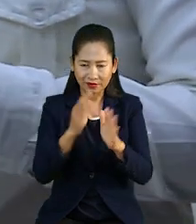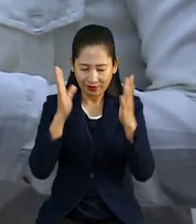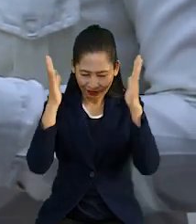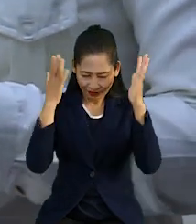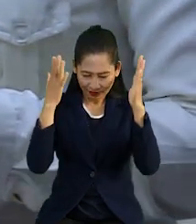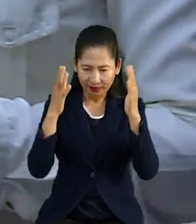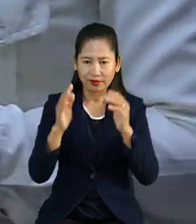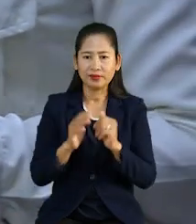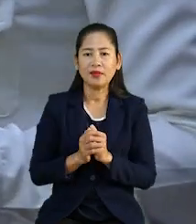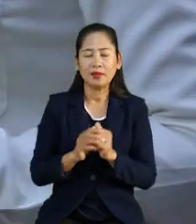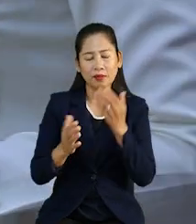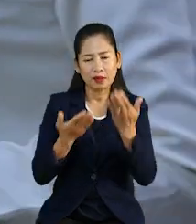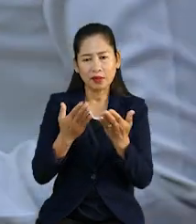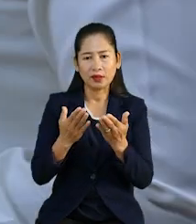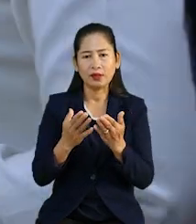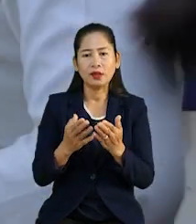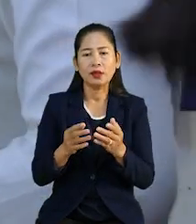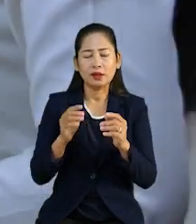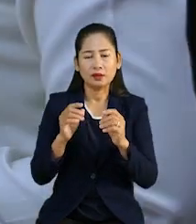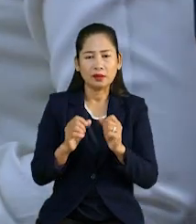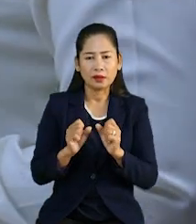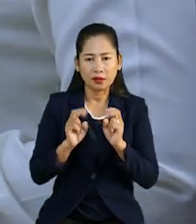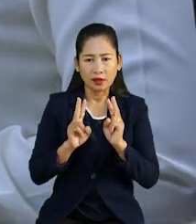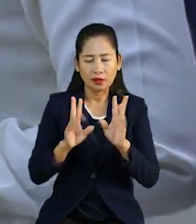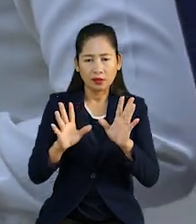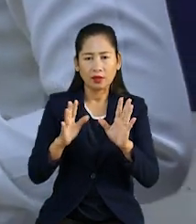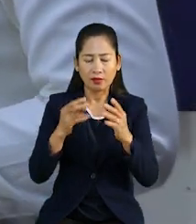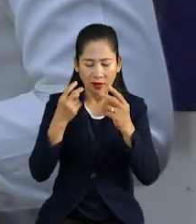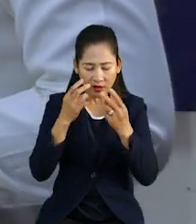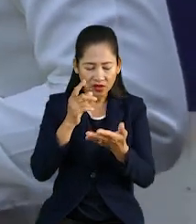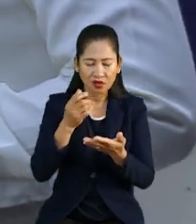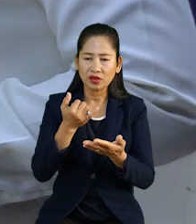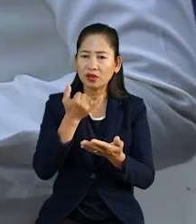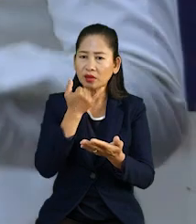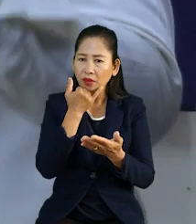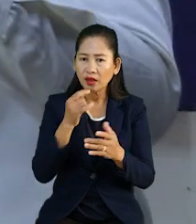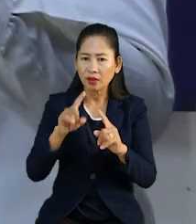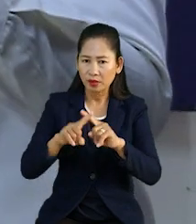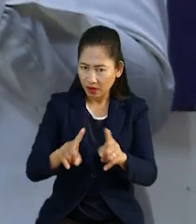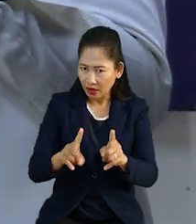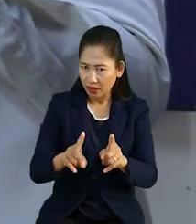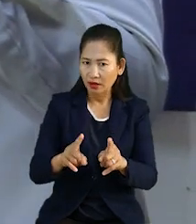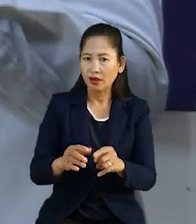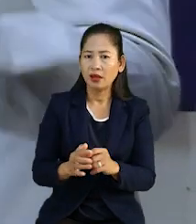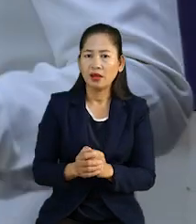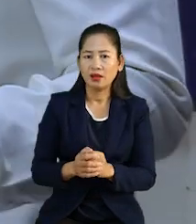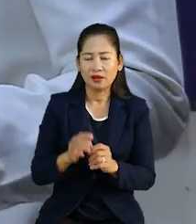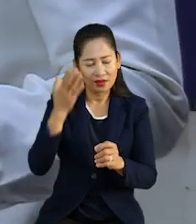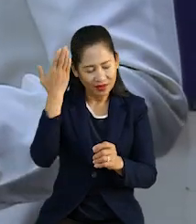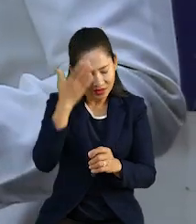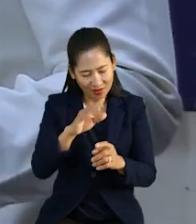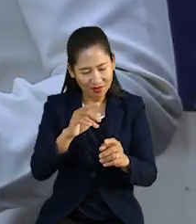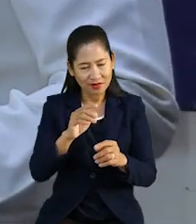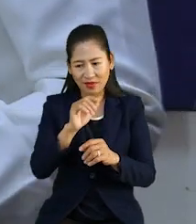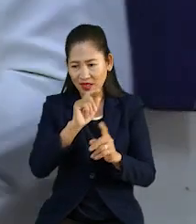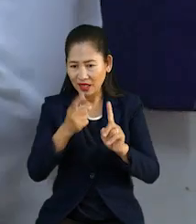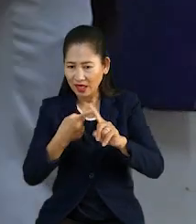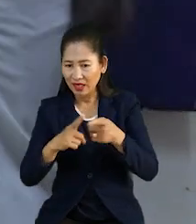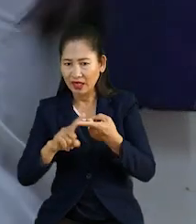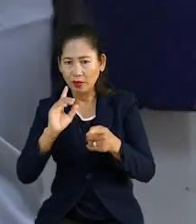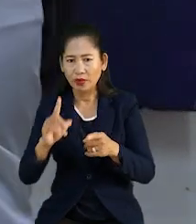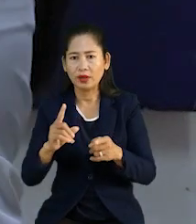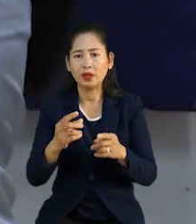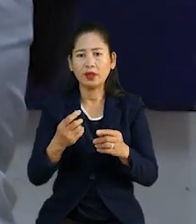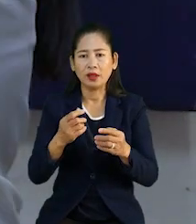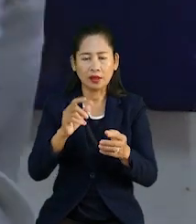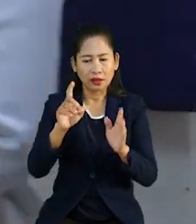trầy ó. Tại prosen bơ con thường lại nà, cực tơ khơi châm lại khó phí ní. Mình nên thà con nâng trở lắm lại nà mùi. Được chứ nế,